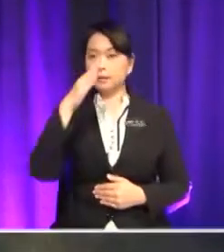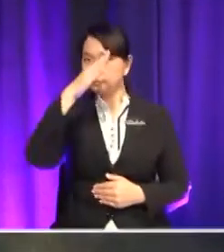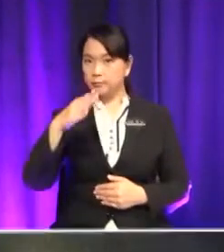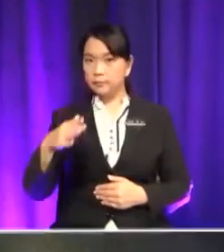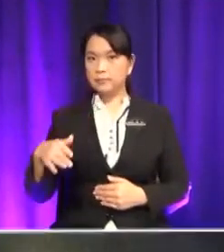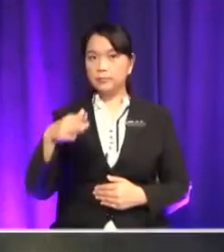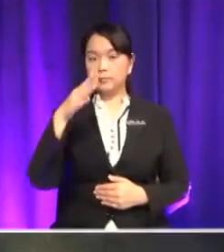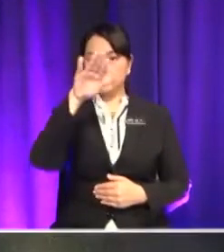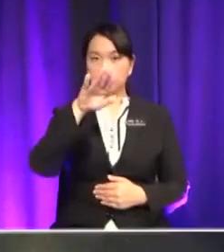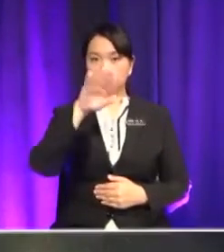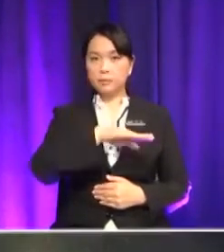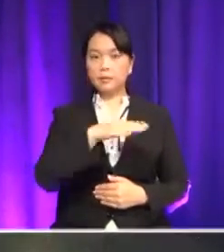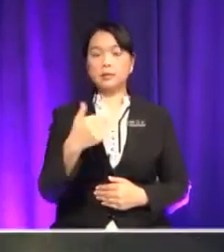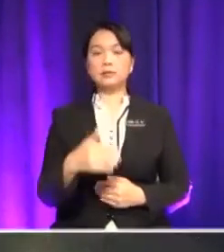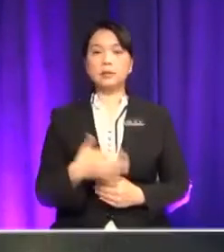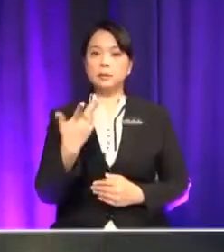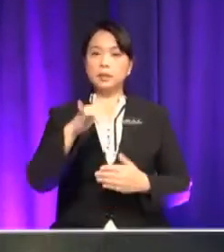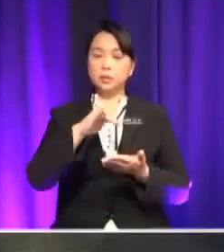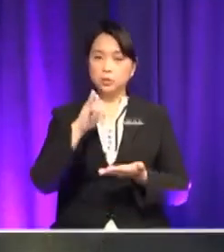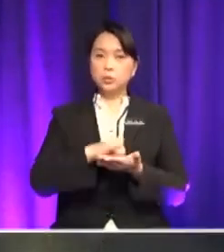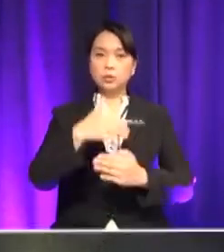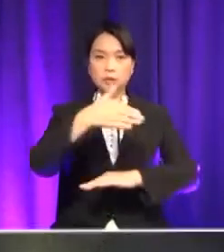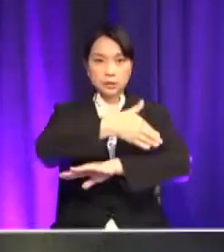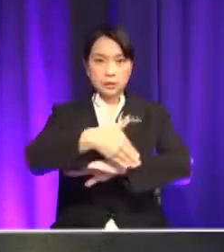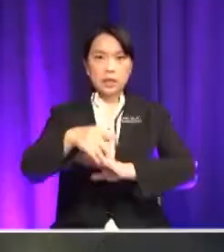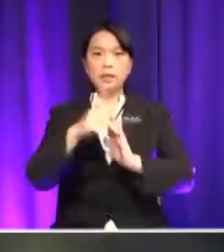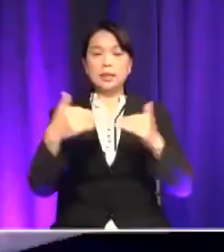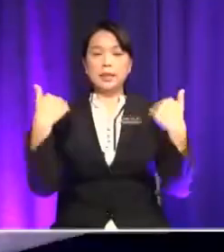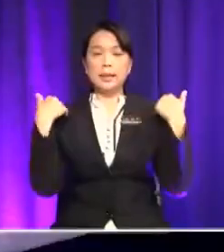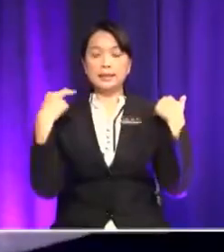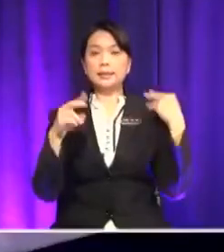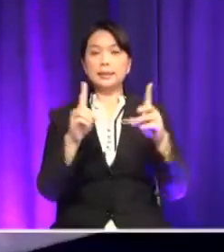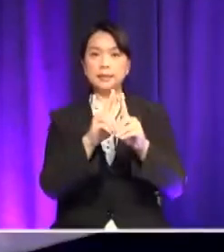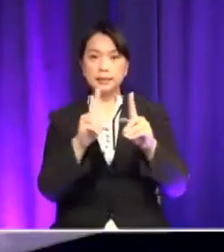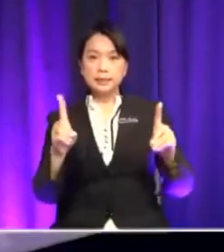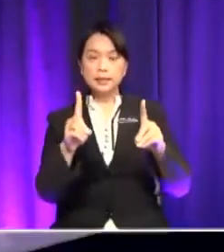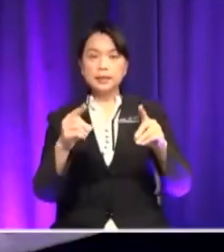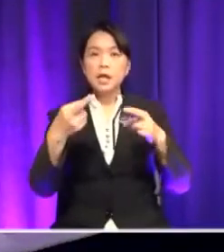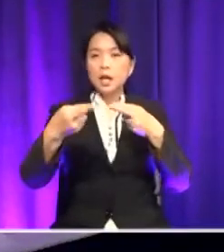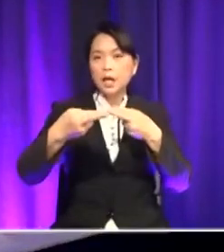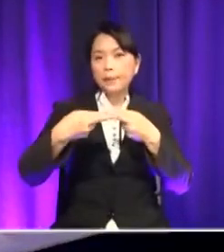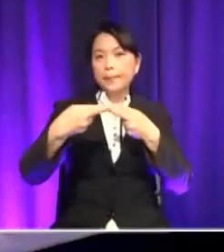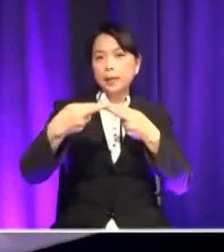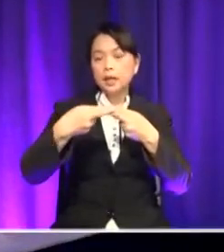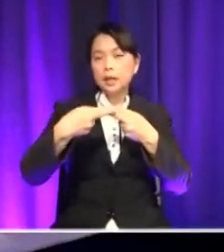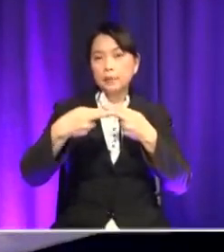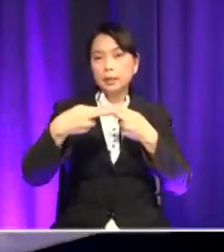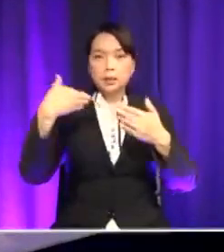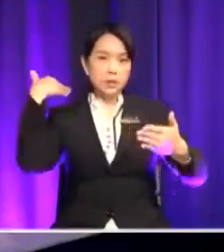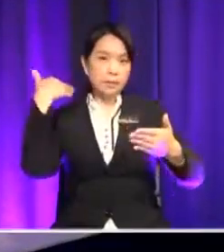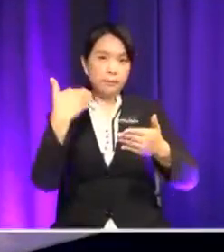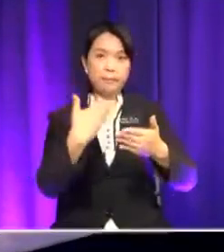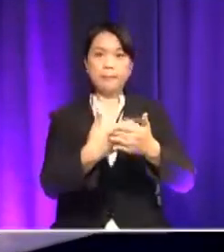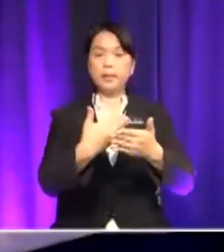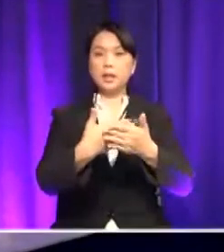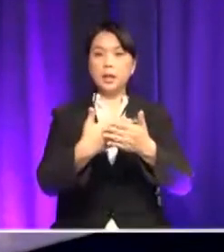di sebelah sisi ini dia punya keadaan dinding dia rapat sampai ke bumbung. Nampak, cikgu? Di sisi kiri, kemudian di sisi